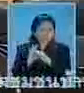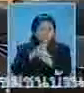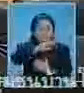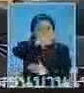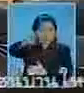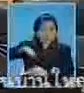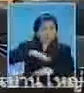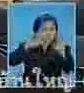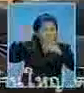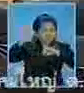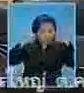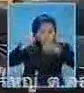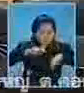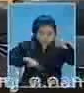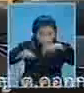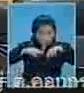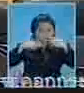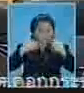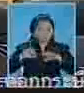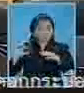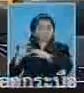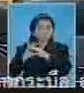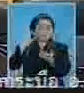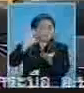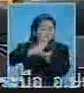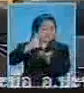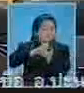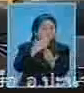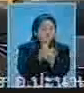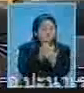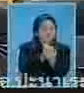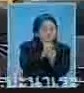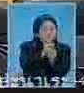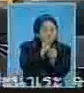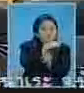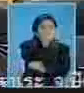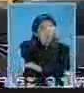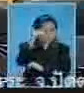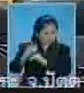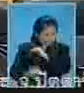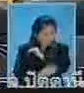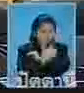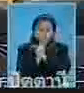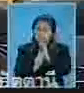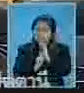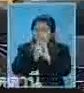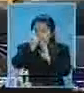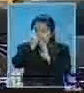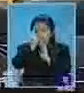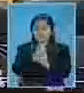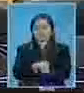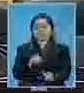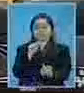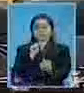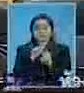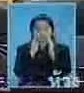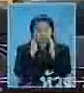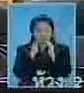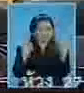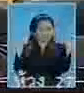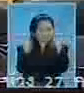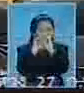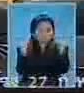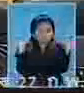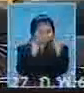าแห่งนี้ได้ร่วมกันพิจารณาก็คือการจัดตั้งกองทุนการออมแห่งชาติเป็นโอกาสครั้งแรกของผู้ที่ไม่เค